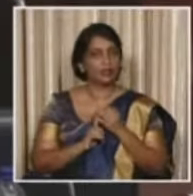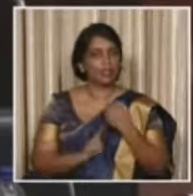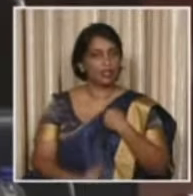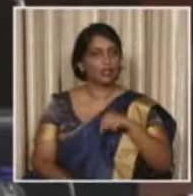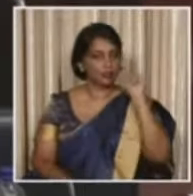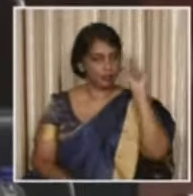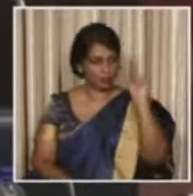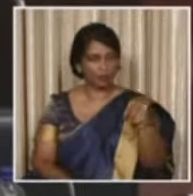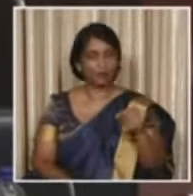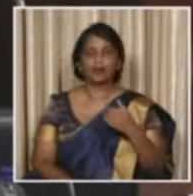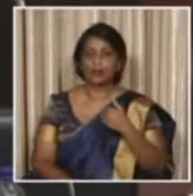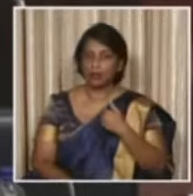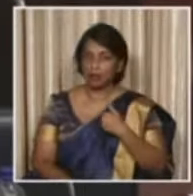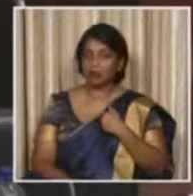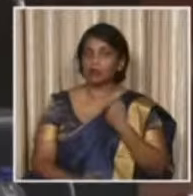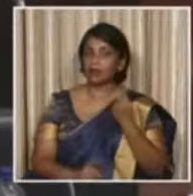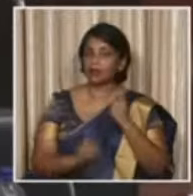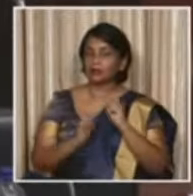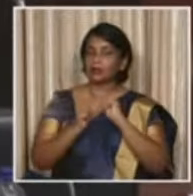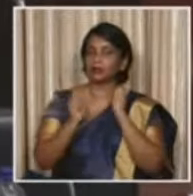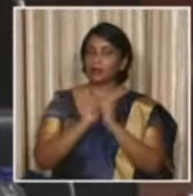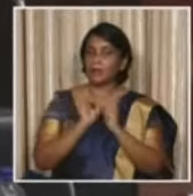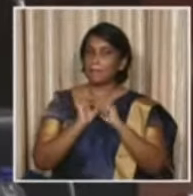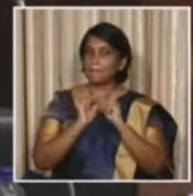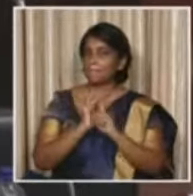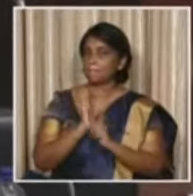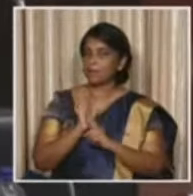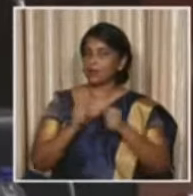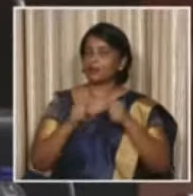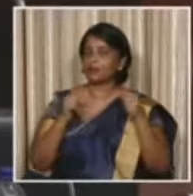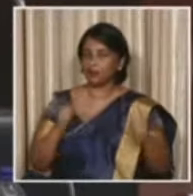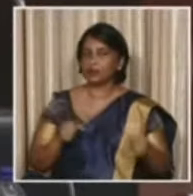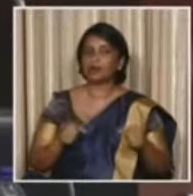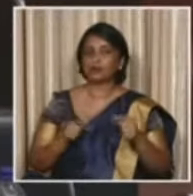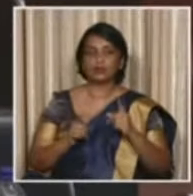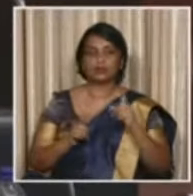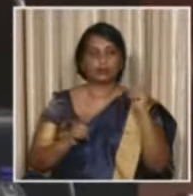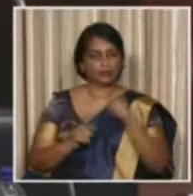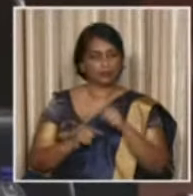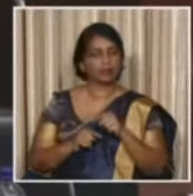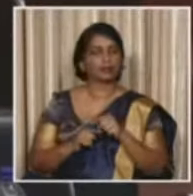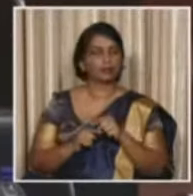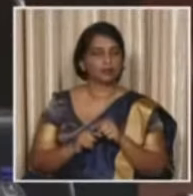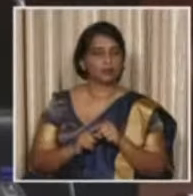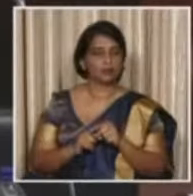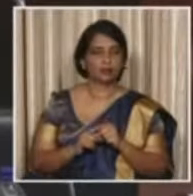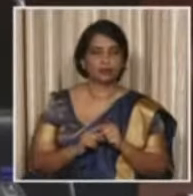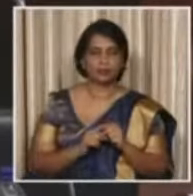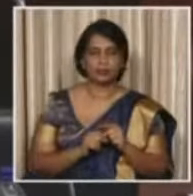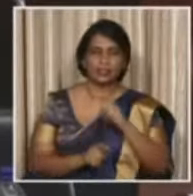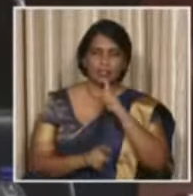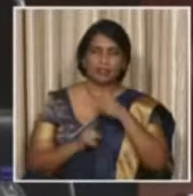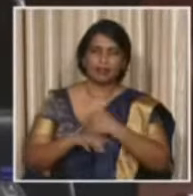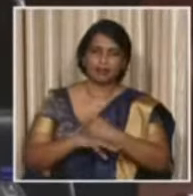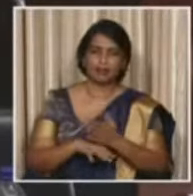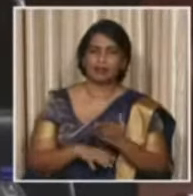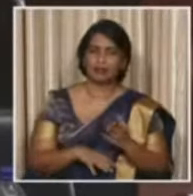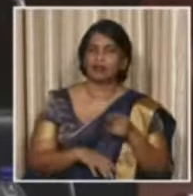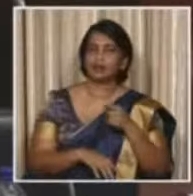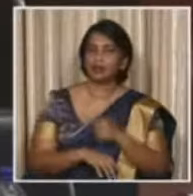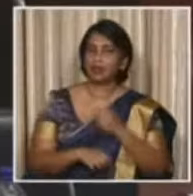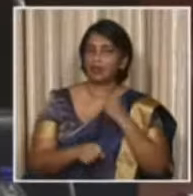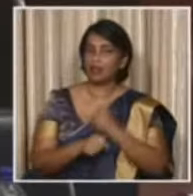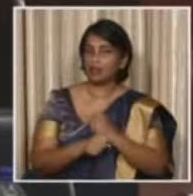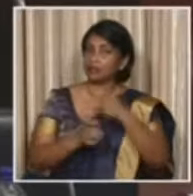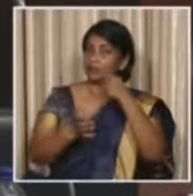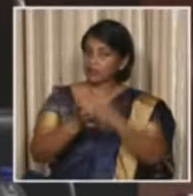කිව්වා අපි මේ ආර්ථික පරිවර්තන පරතට විරුද්ධ. මොකද පළවෙනි chapter එකේ දැන් මේක කියලා මැතුමා මේ ගොඩක් වෙලා කතා කරා දැන්නේ ආණ්ඩුව